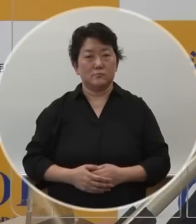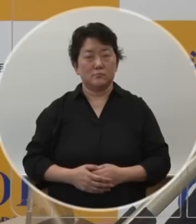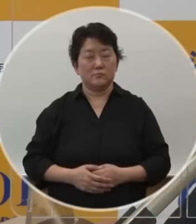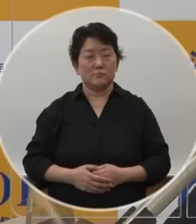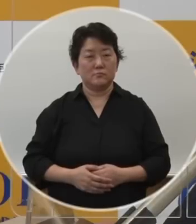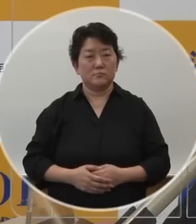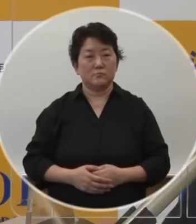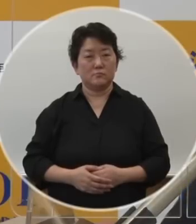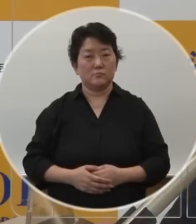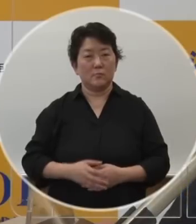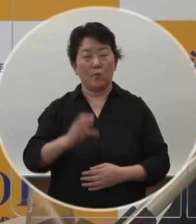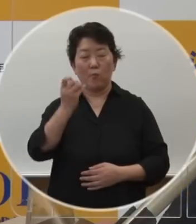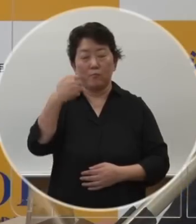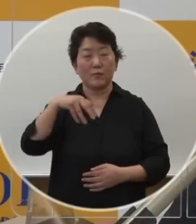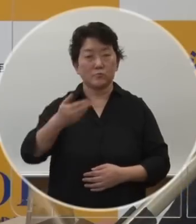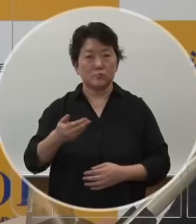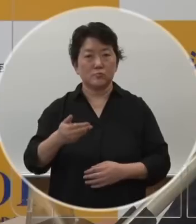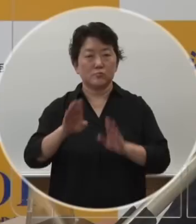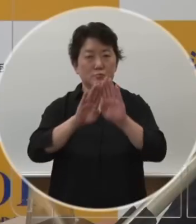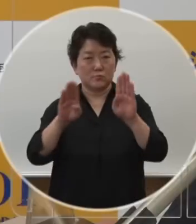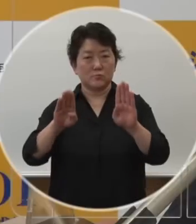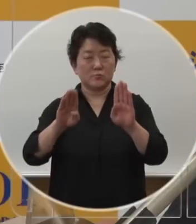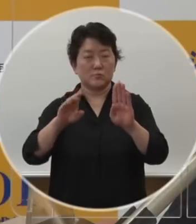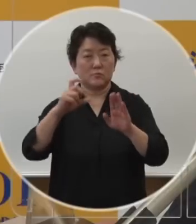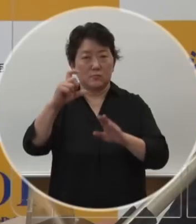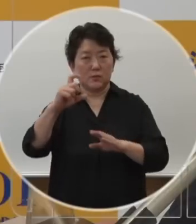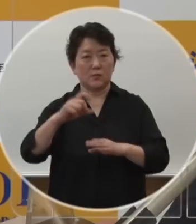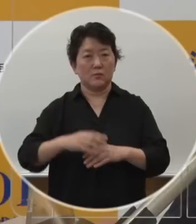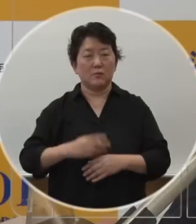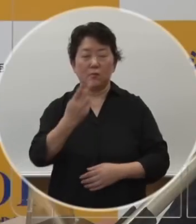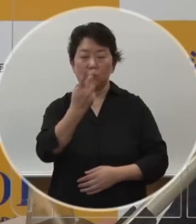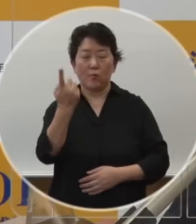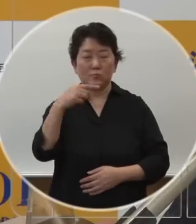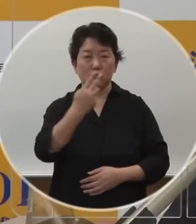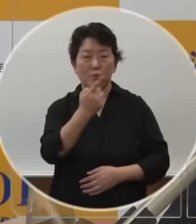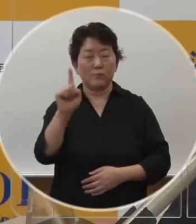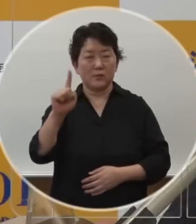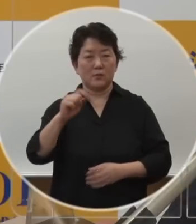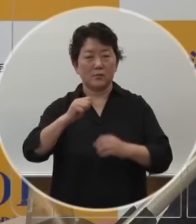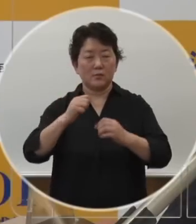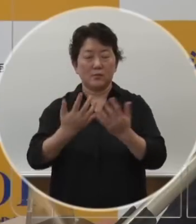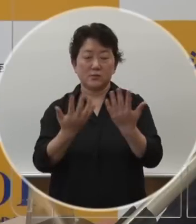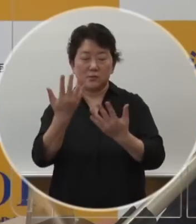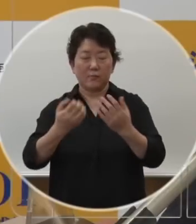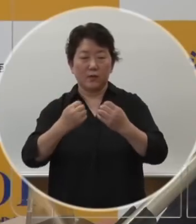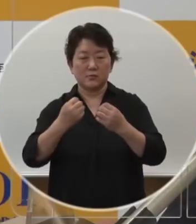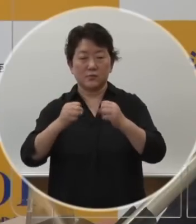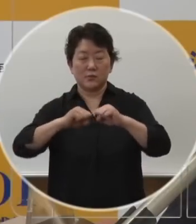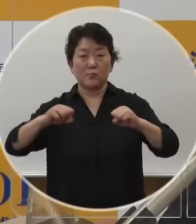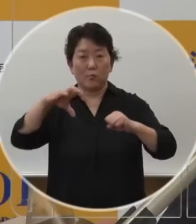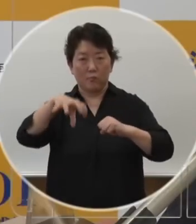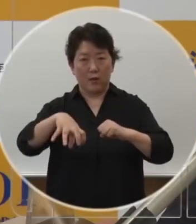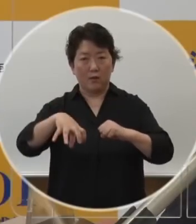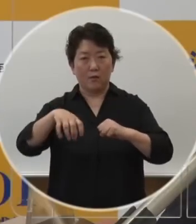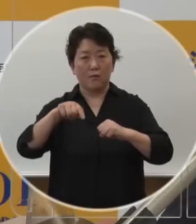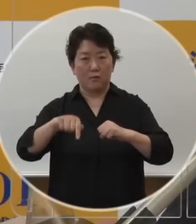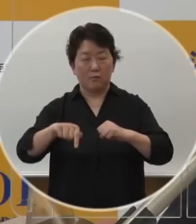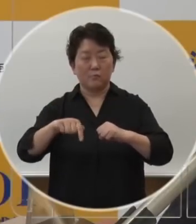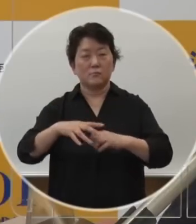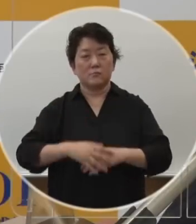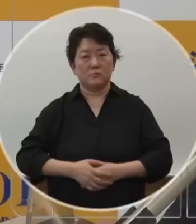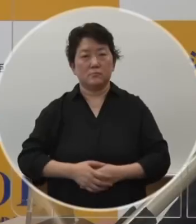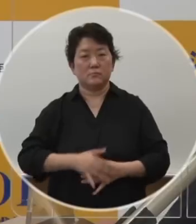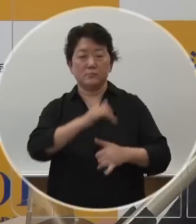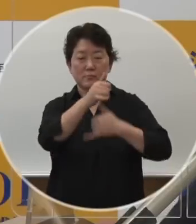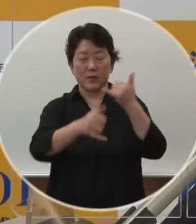て、音幕開催日にどんどびしばっち広場で開催される予定と伺っておりますが、